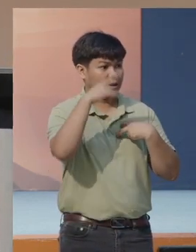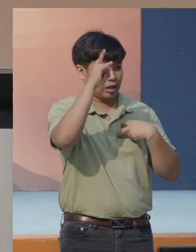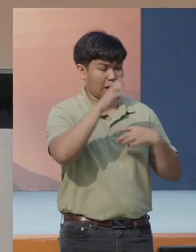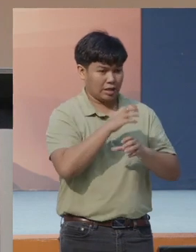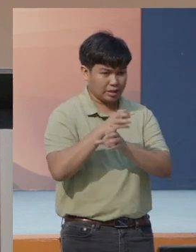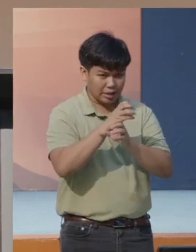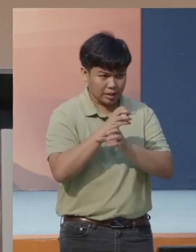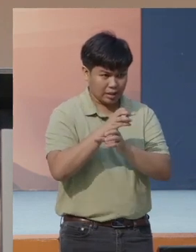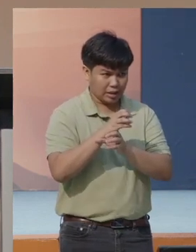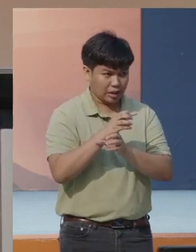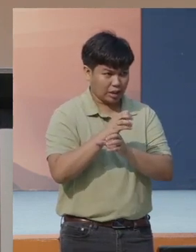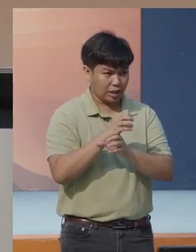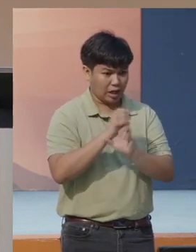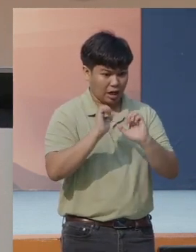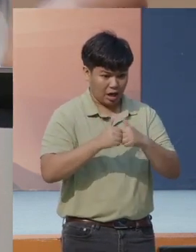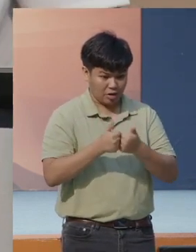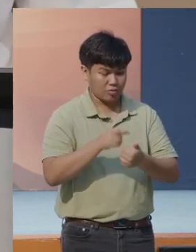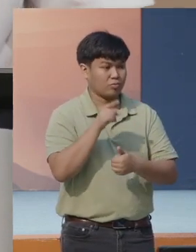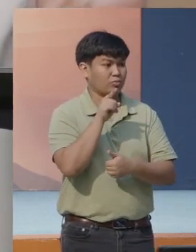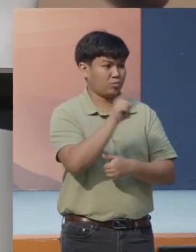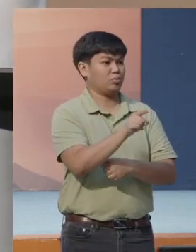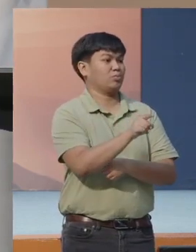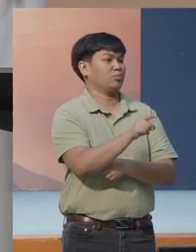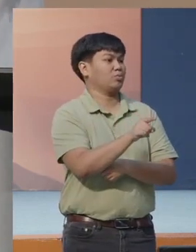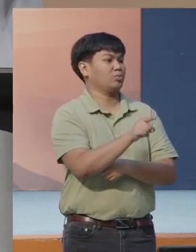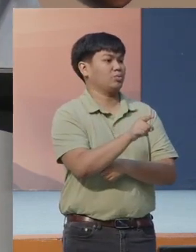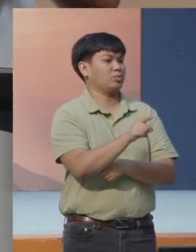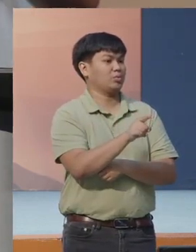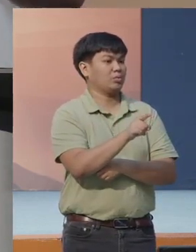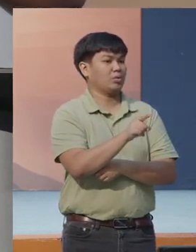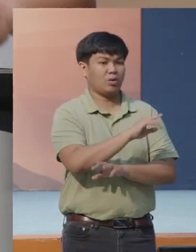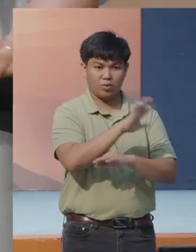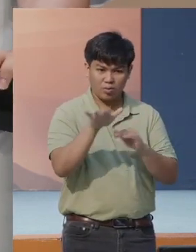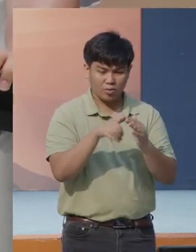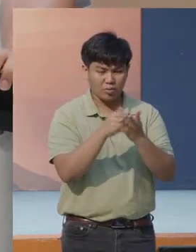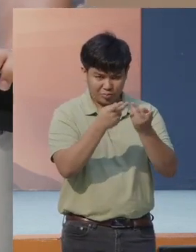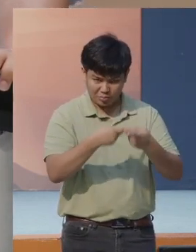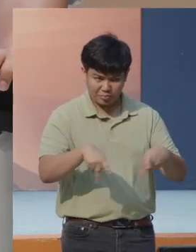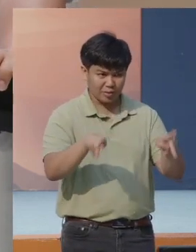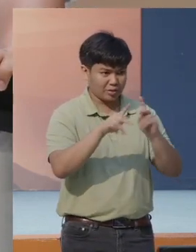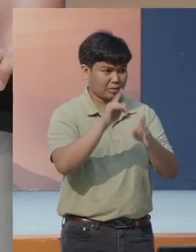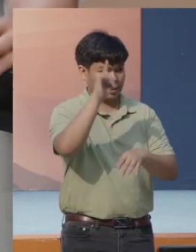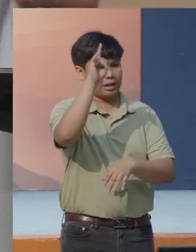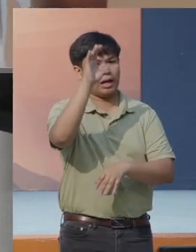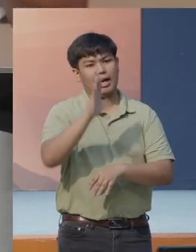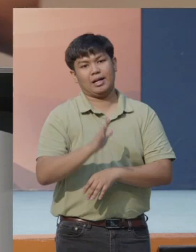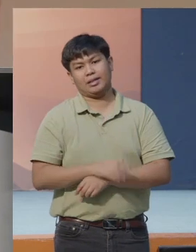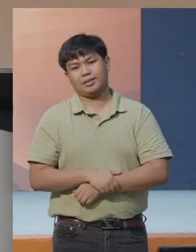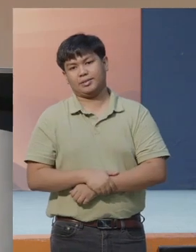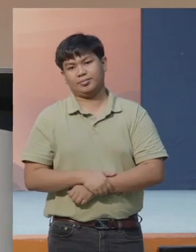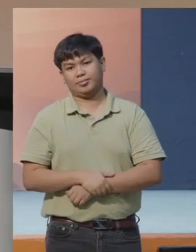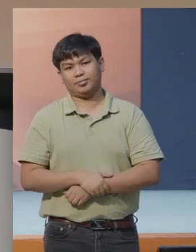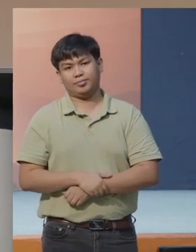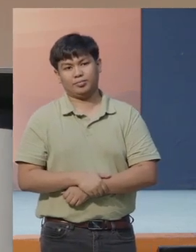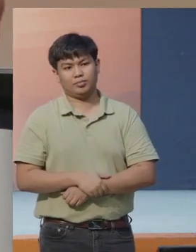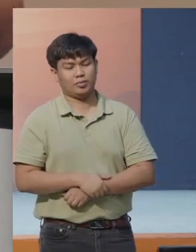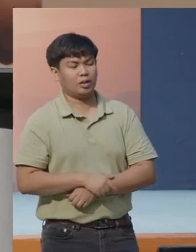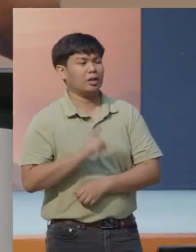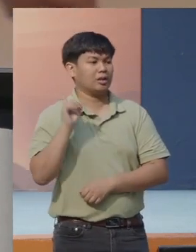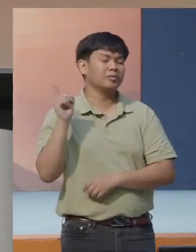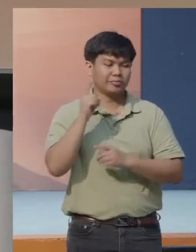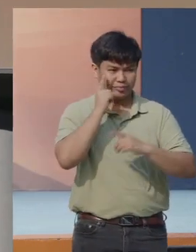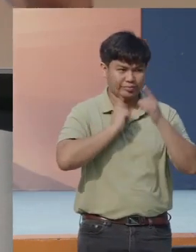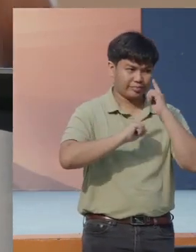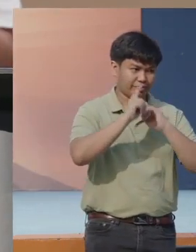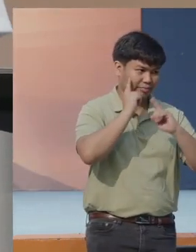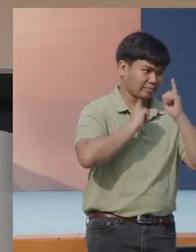yan. Ikaw pa kaya? Precious ka kay Lord. Doon daw siya talagang nahabag.